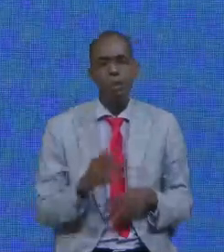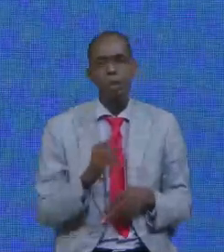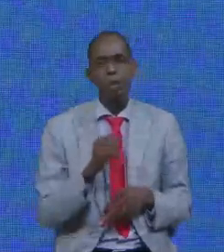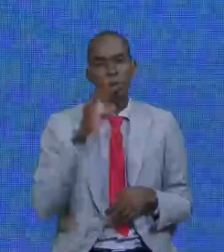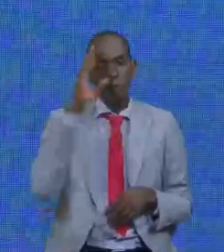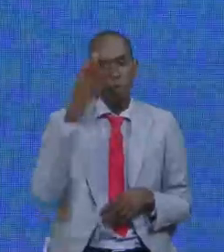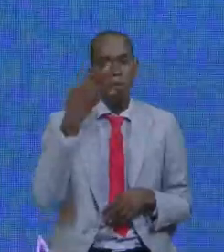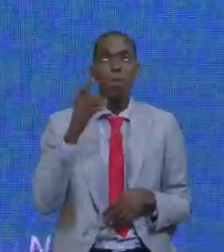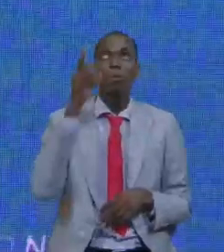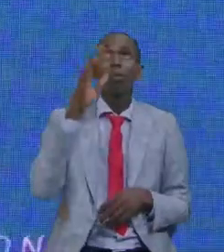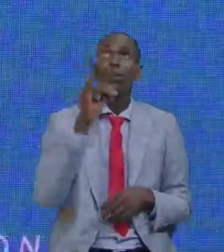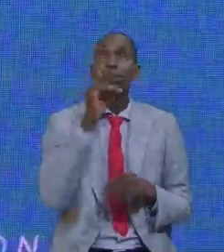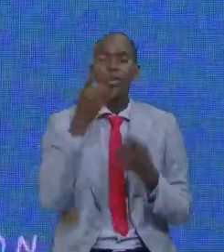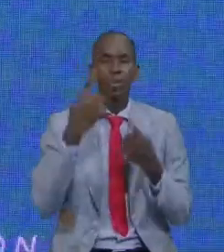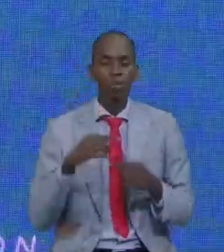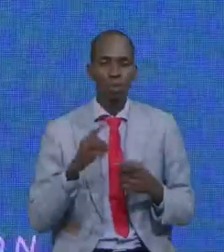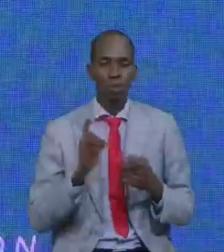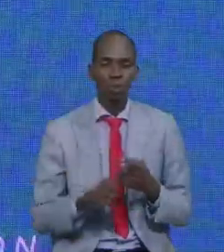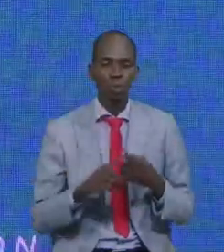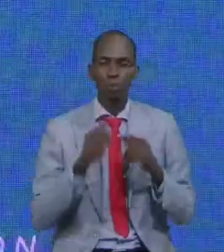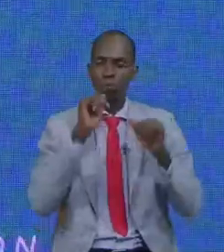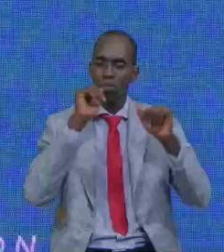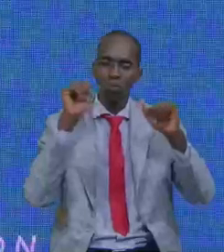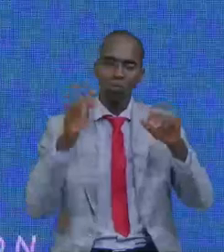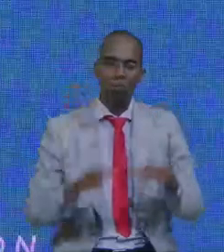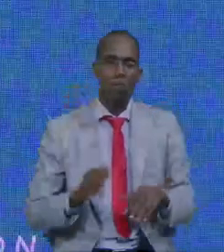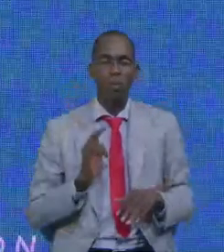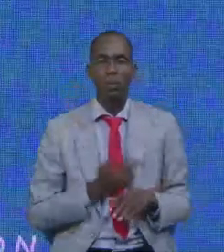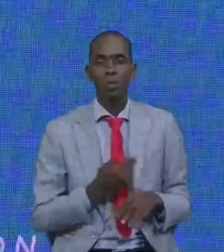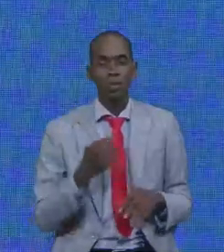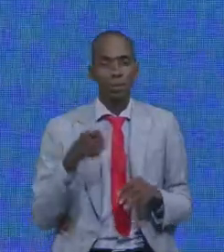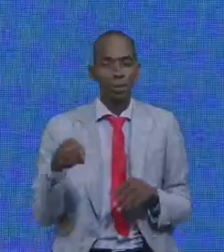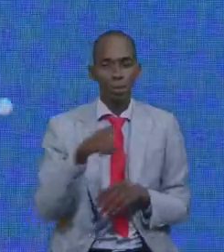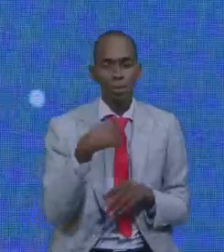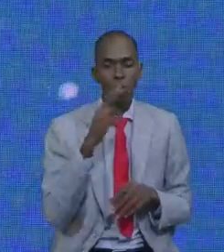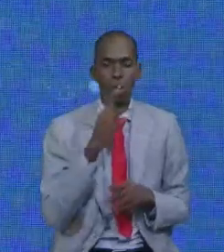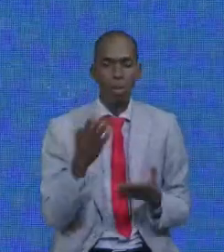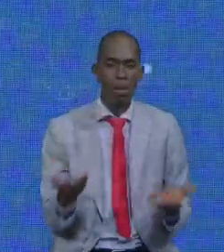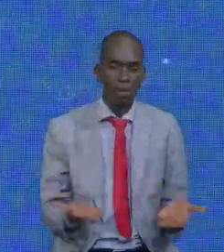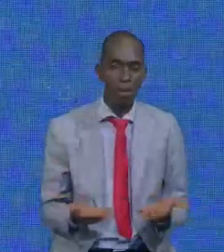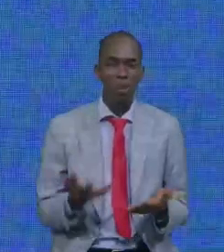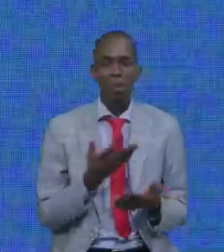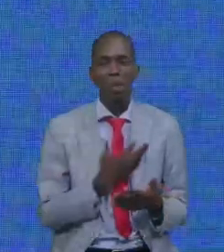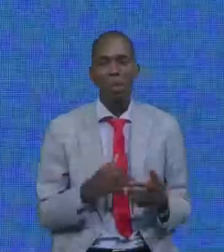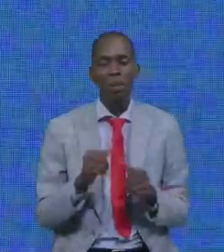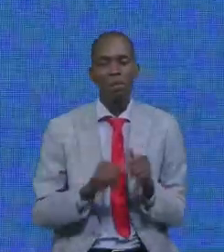Priez pour nous avec la puissance de Dieu. Et nous qui sommes au lieu principal et nous qui sommes connectés en ligne, préparez-vous.